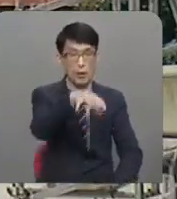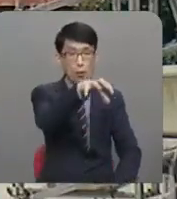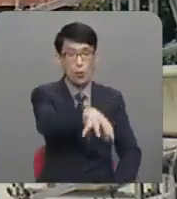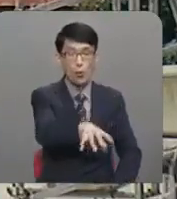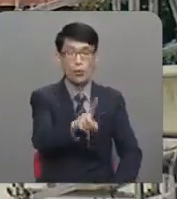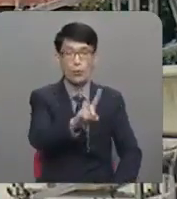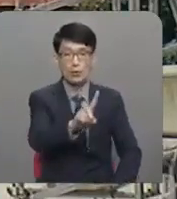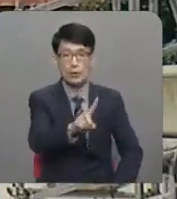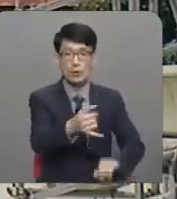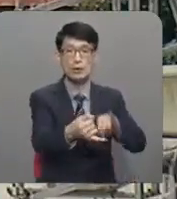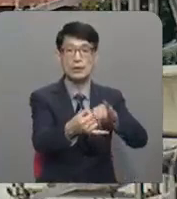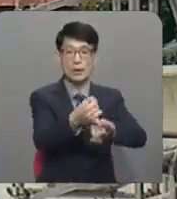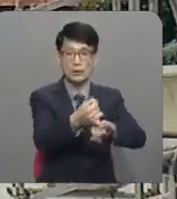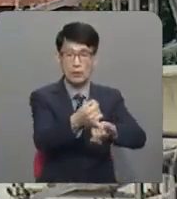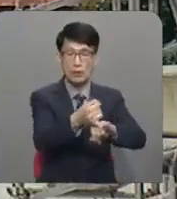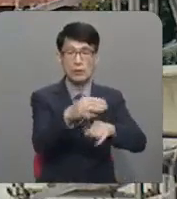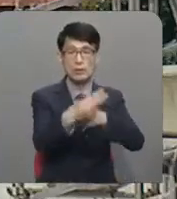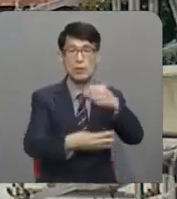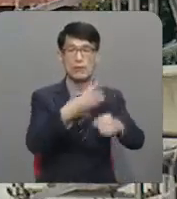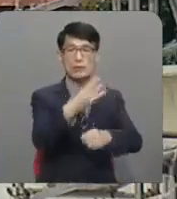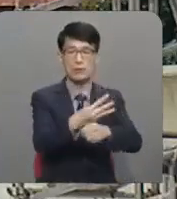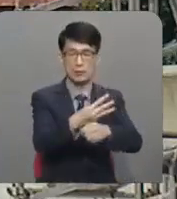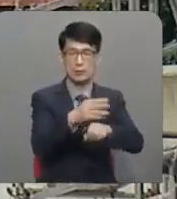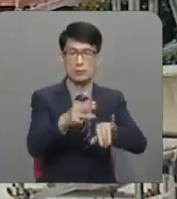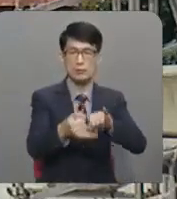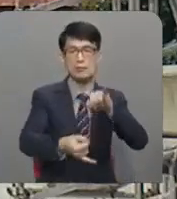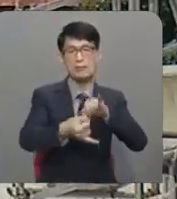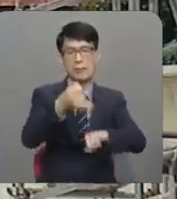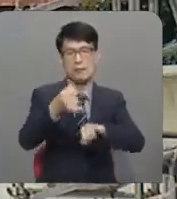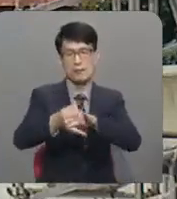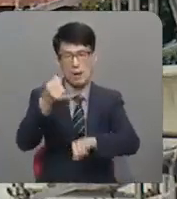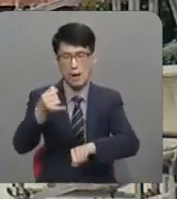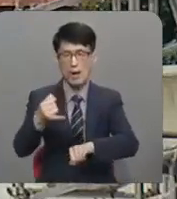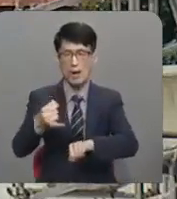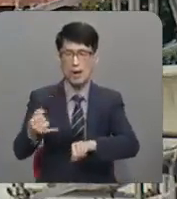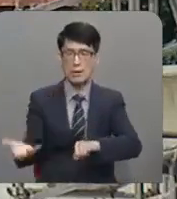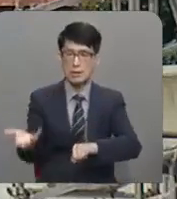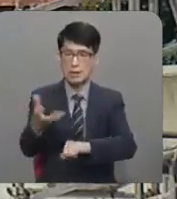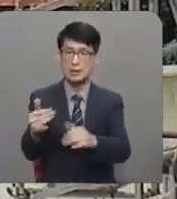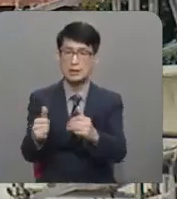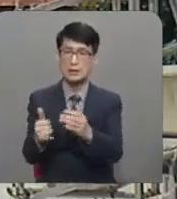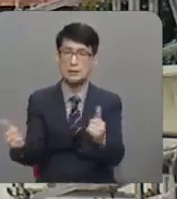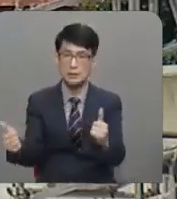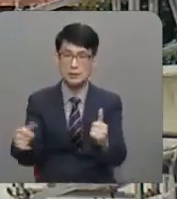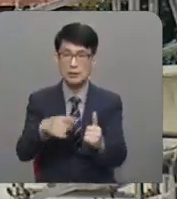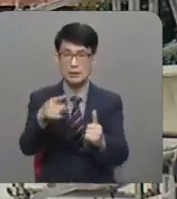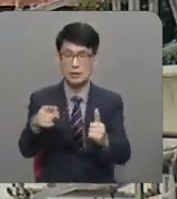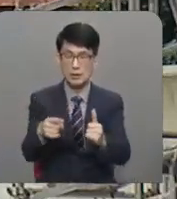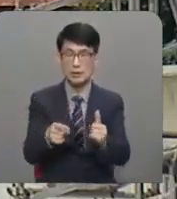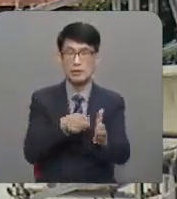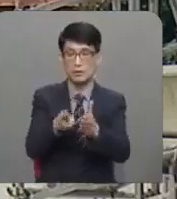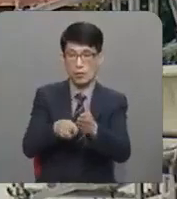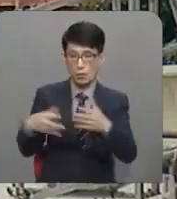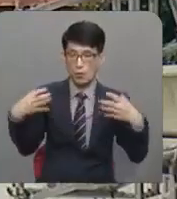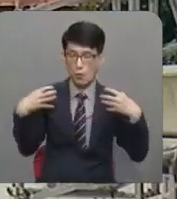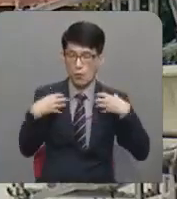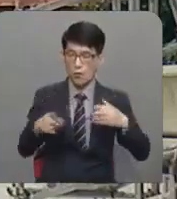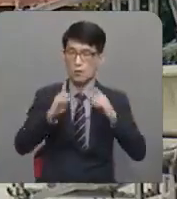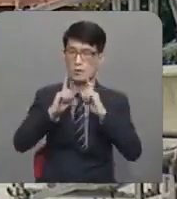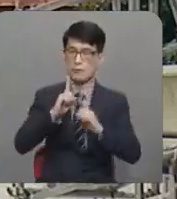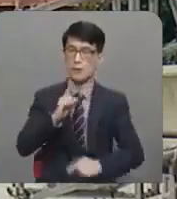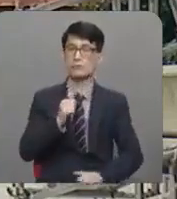벌써 3년이 지났습니다 약수 하지만 약속이 이행되지 않자 이주민들은 철도 공단을 상대로 소송을 제기했습니다